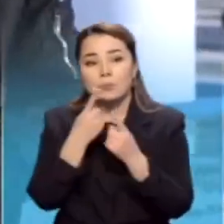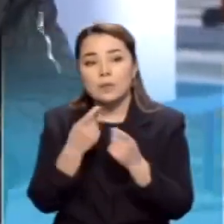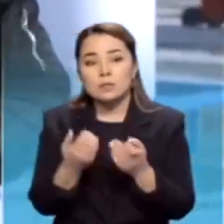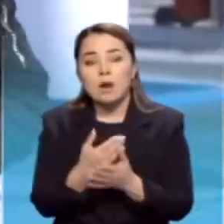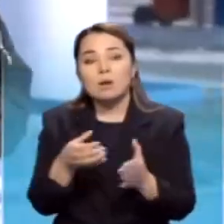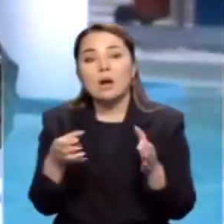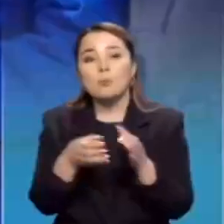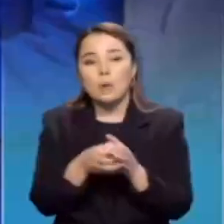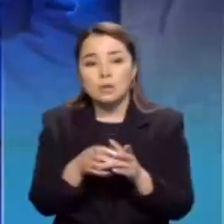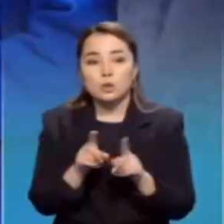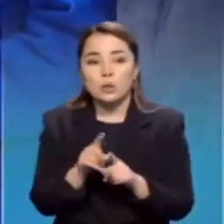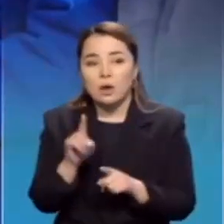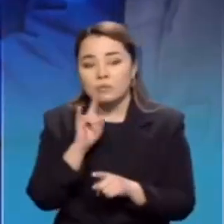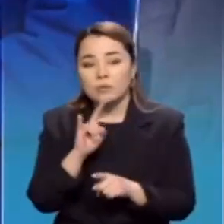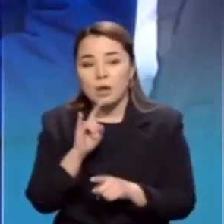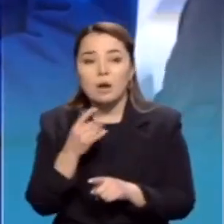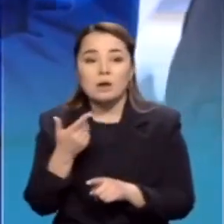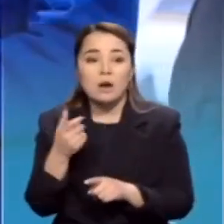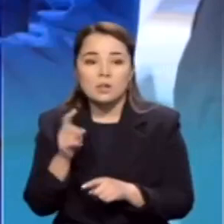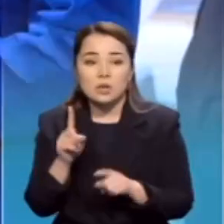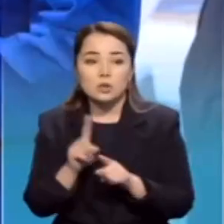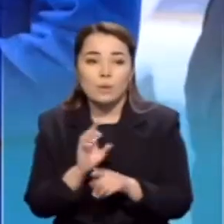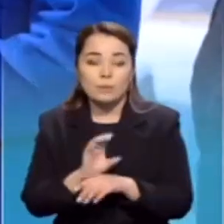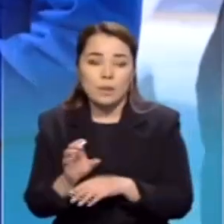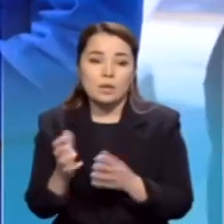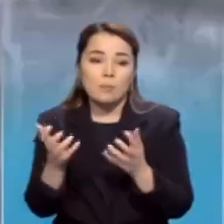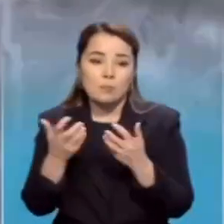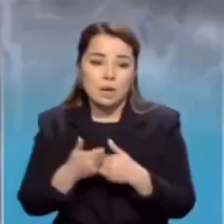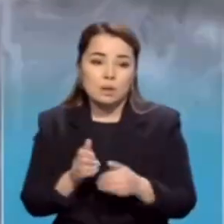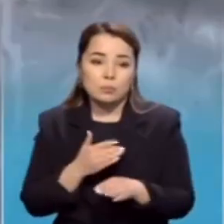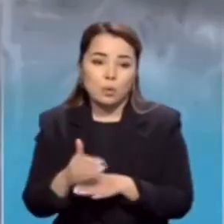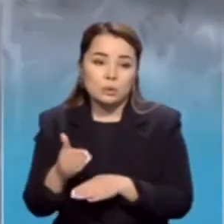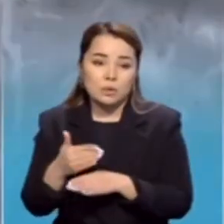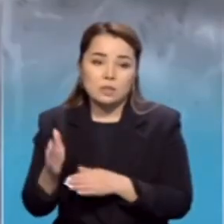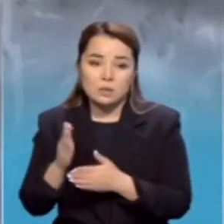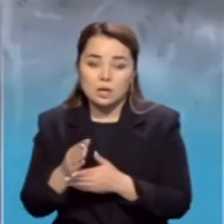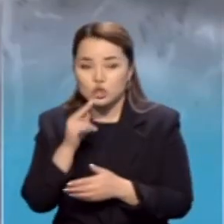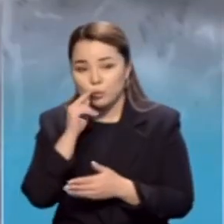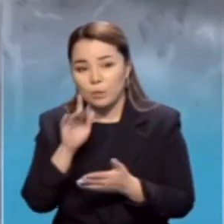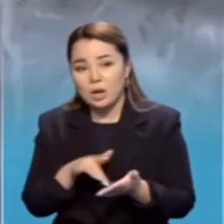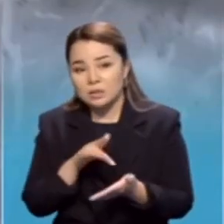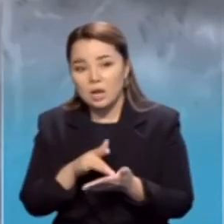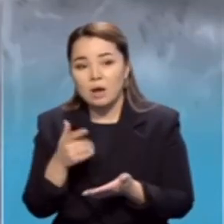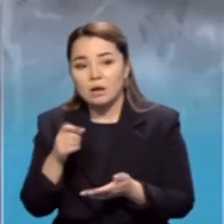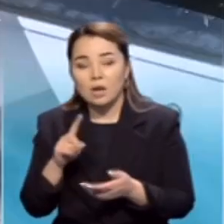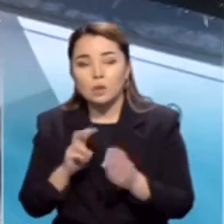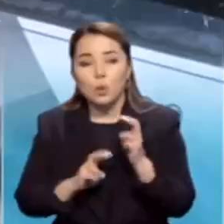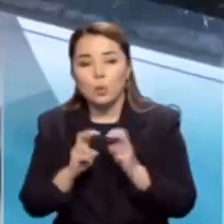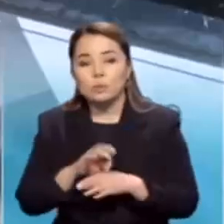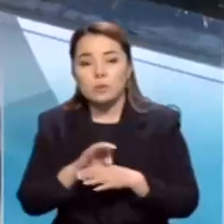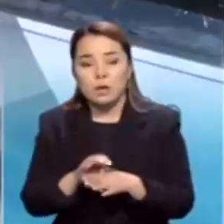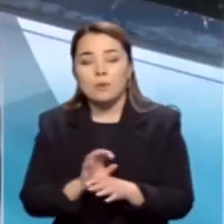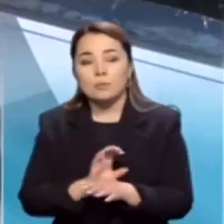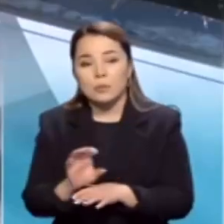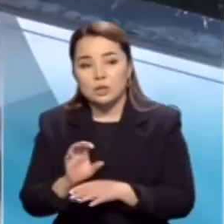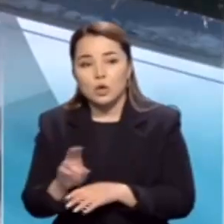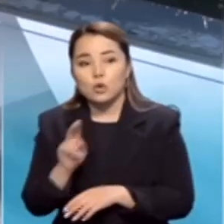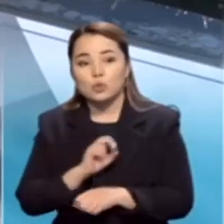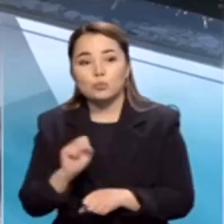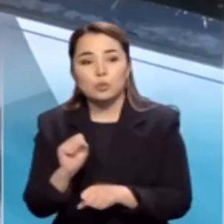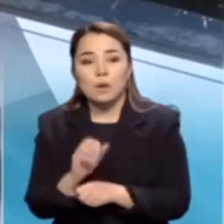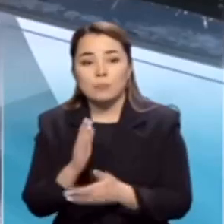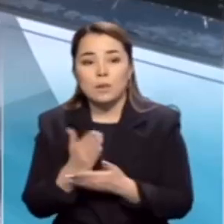бойынша компанияларға автогаз өткізу механизміне байланысты бөлінеді. Бұдан бөлек Шымкенттегі газ өңдеу зауытының бірі жұмысын